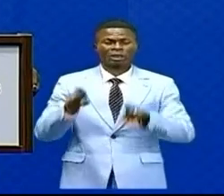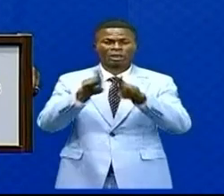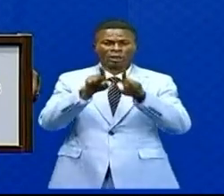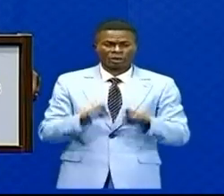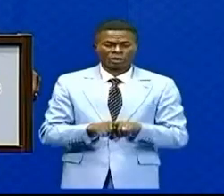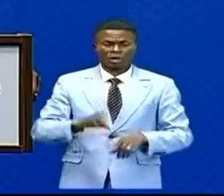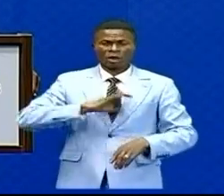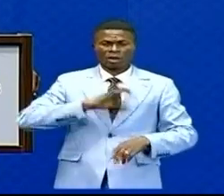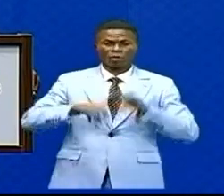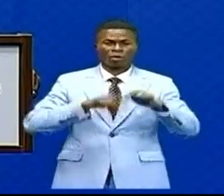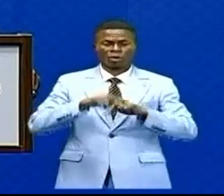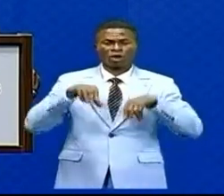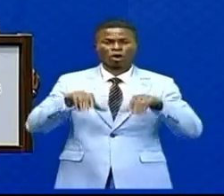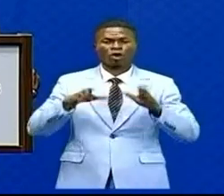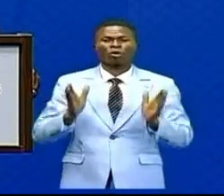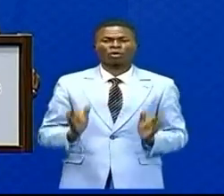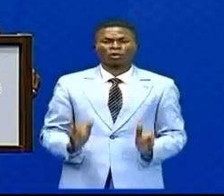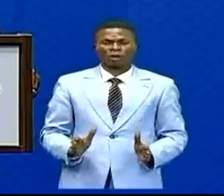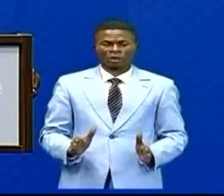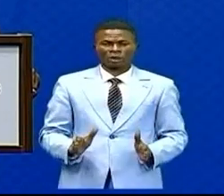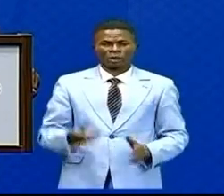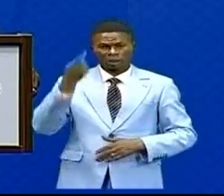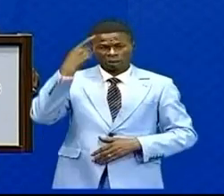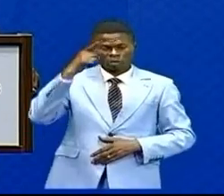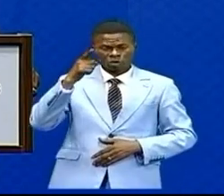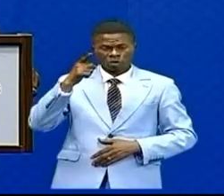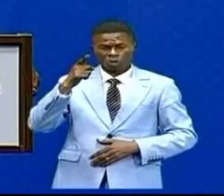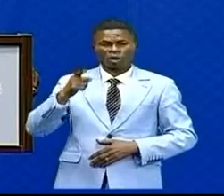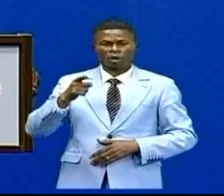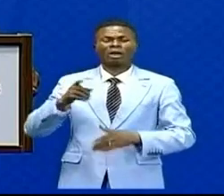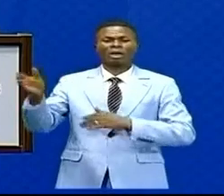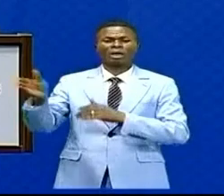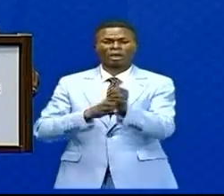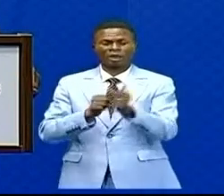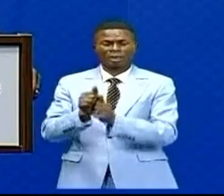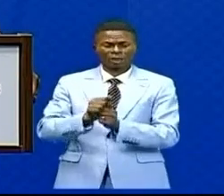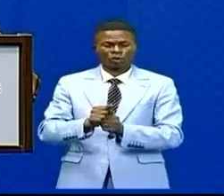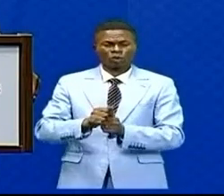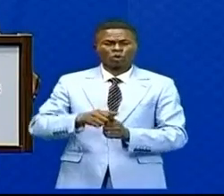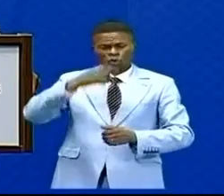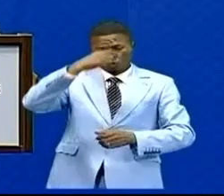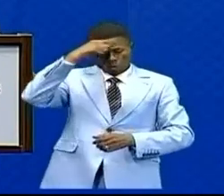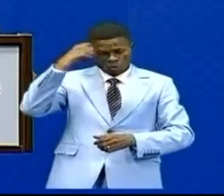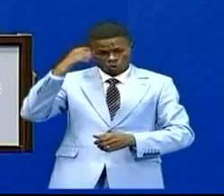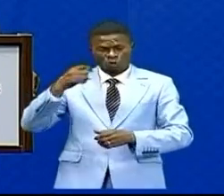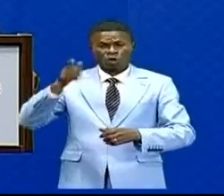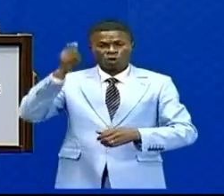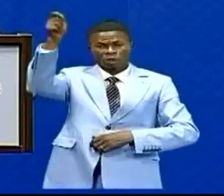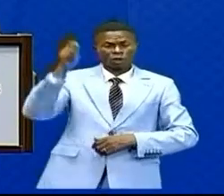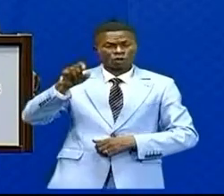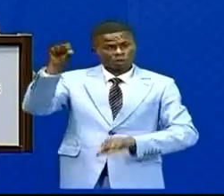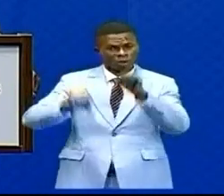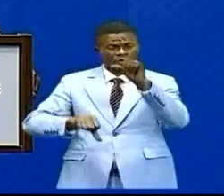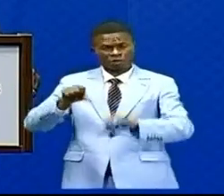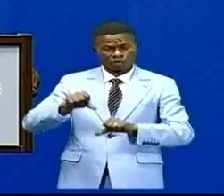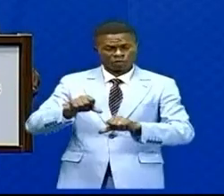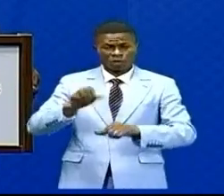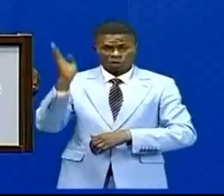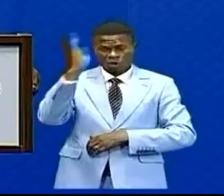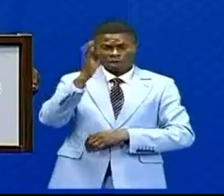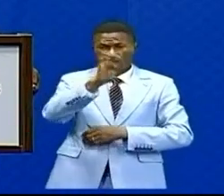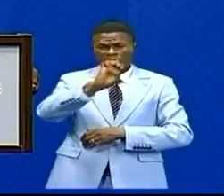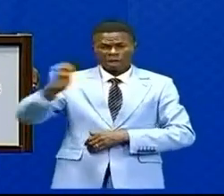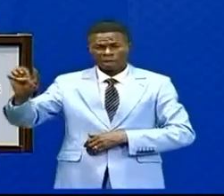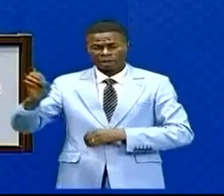la police nationale congolaise pour anéantir la capacité de nuisance des forces négatives, notamment à l'est